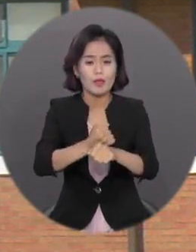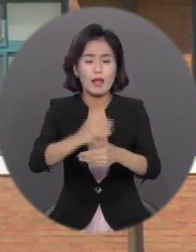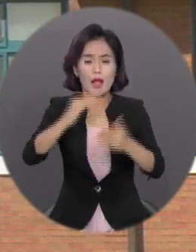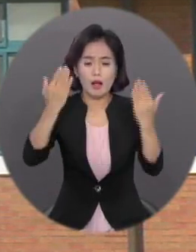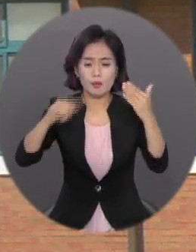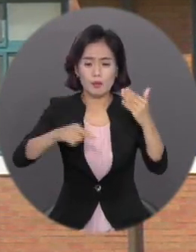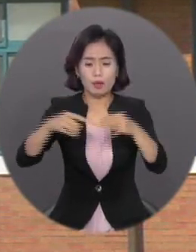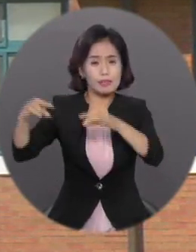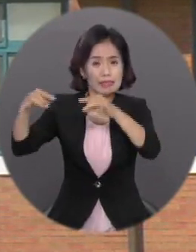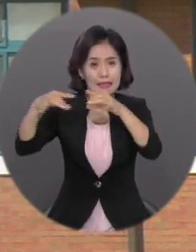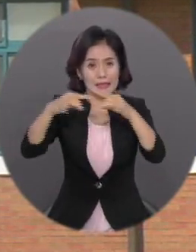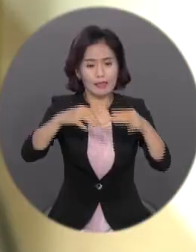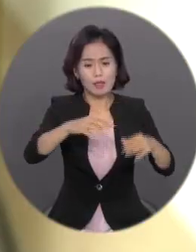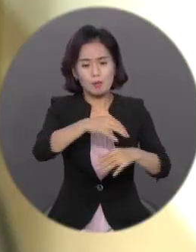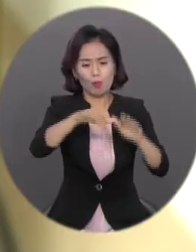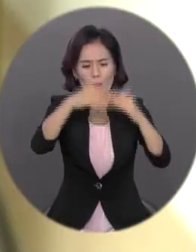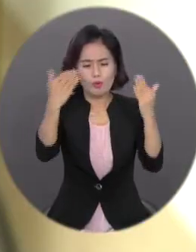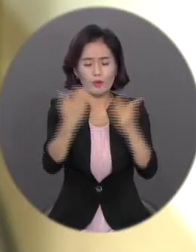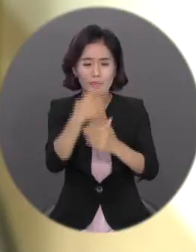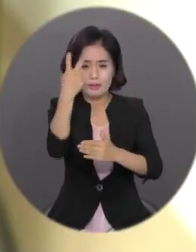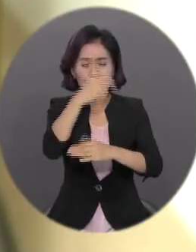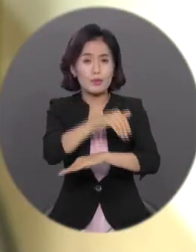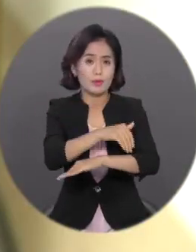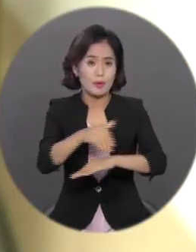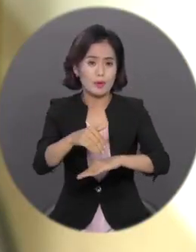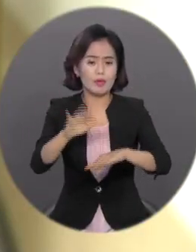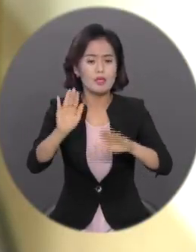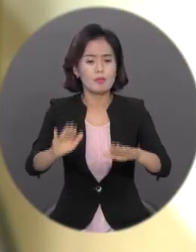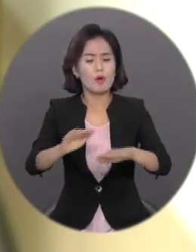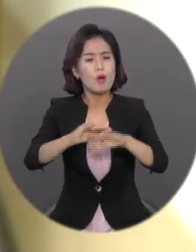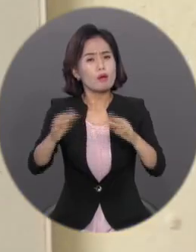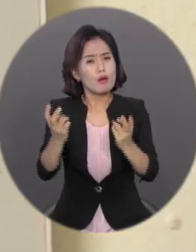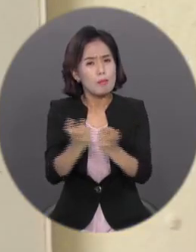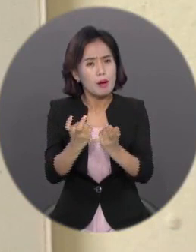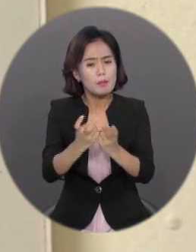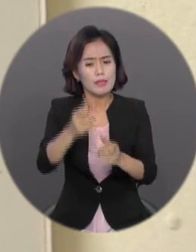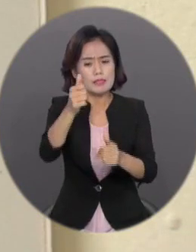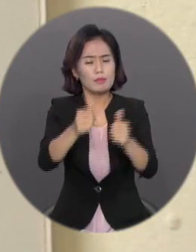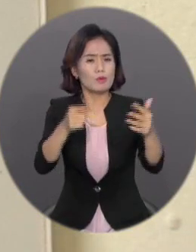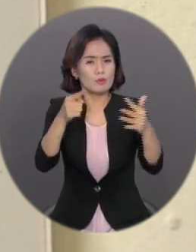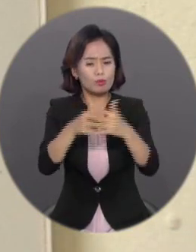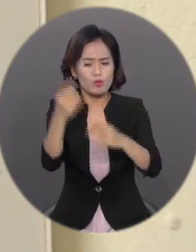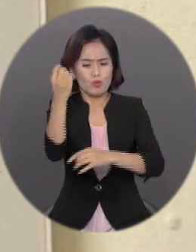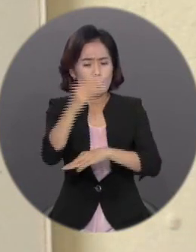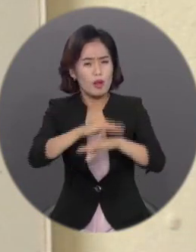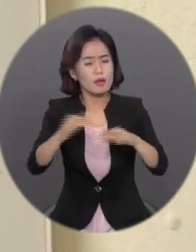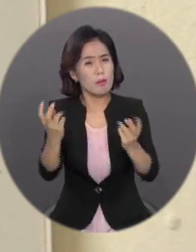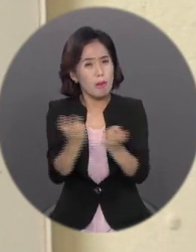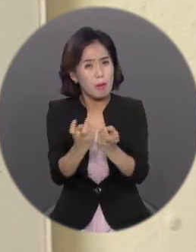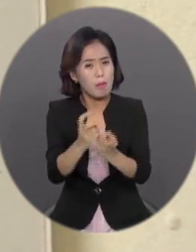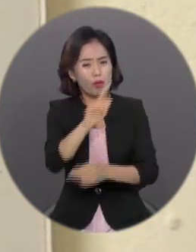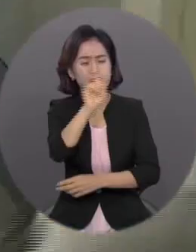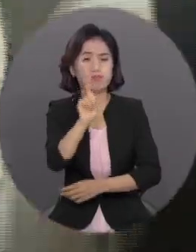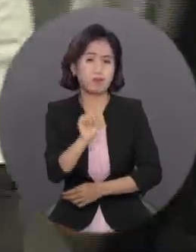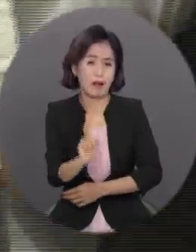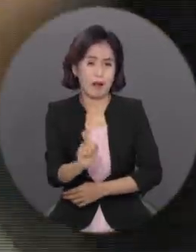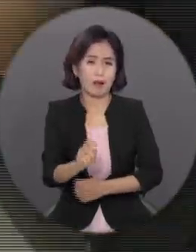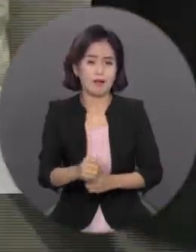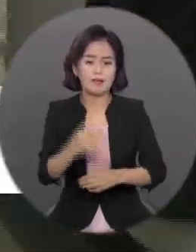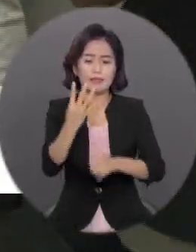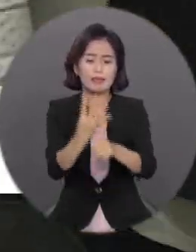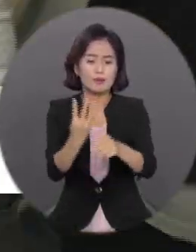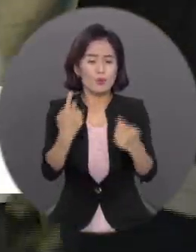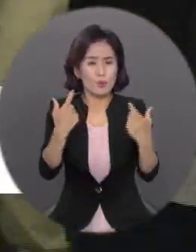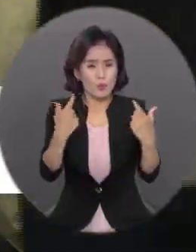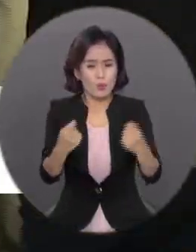등도 살펴본다는 계획입니다. 하지만 이번 대책이 시험지 유출을 막는 근본적인 대책일지는 미지수입니다. 4년